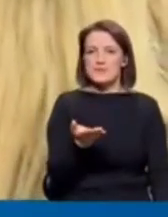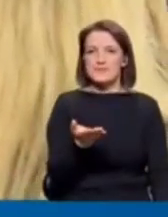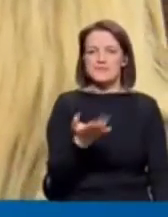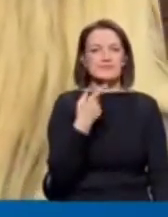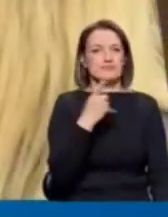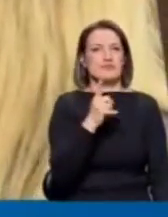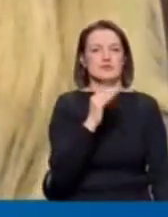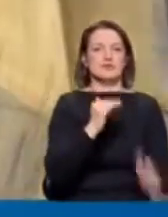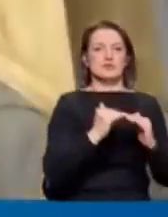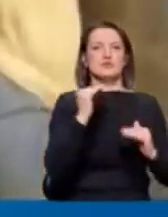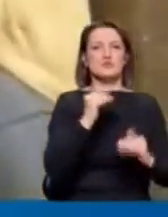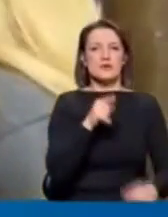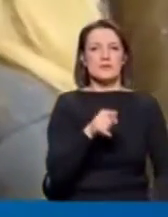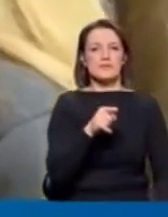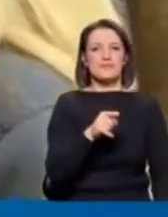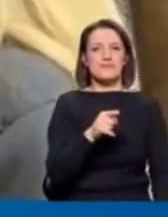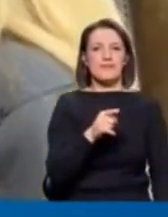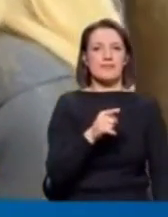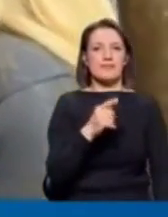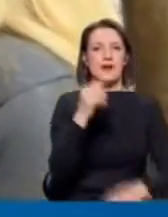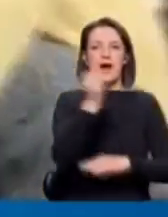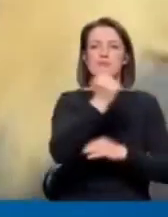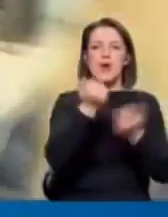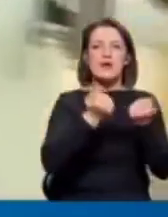bin liranın Üzerinde